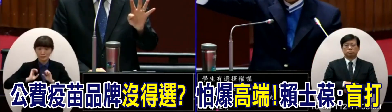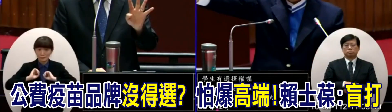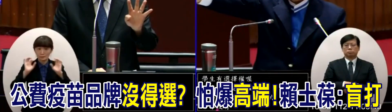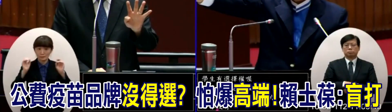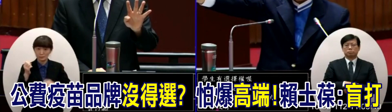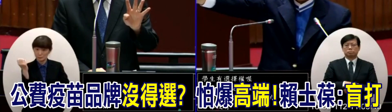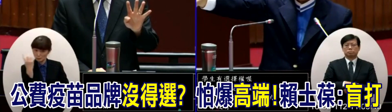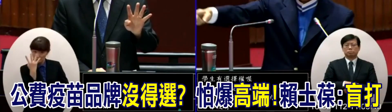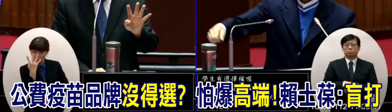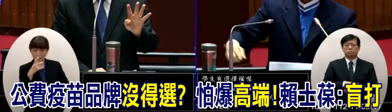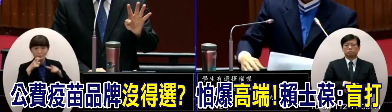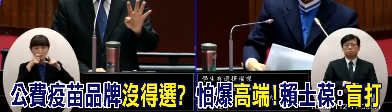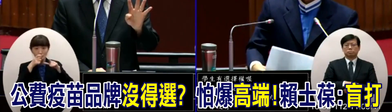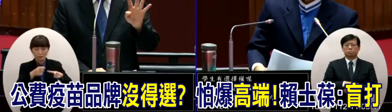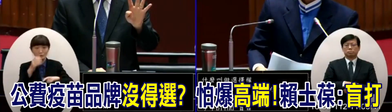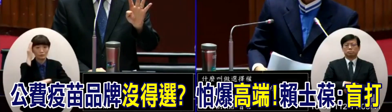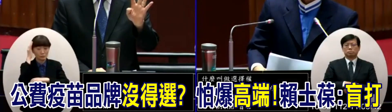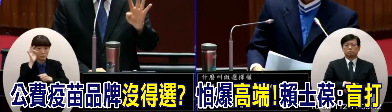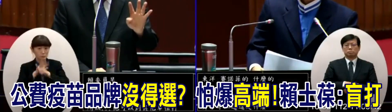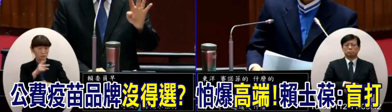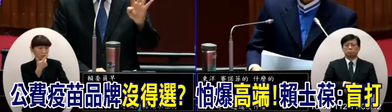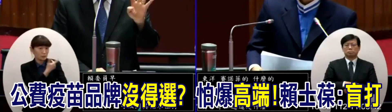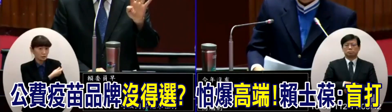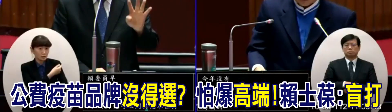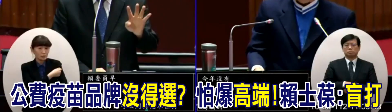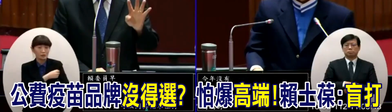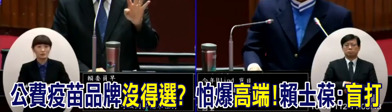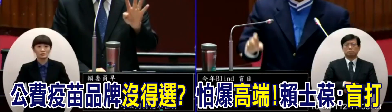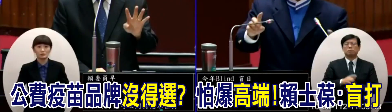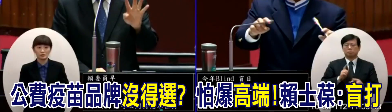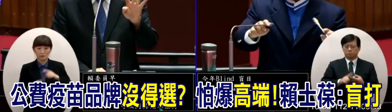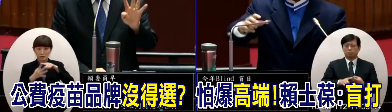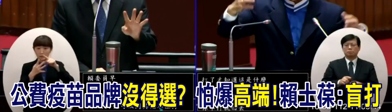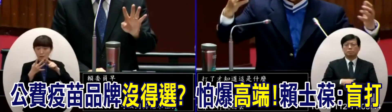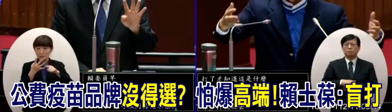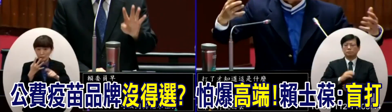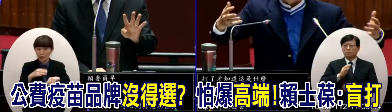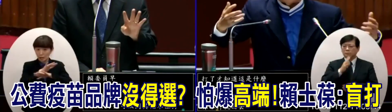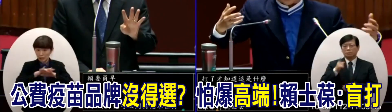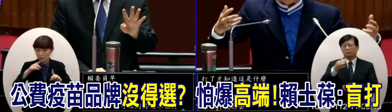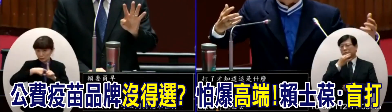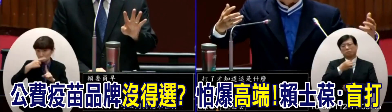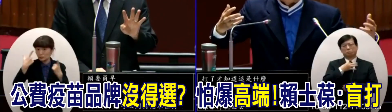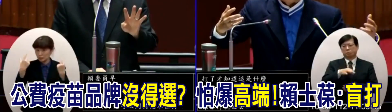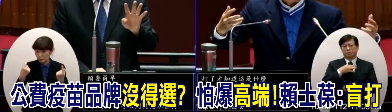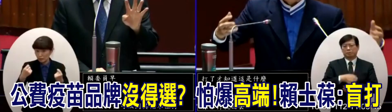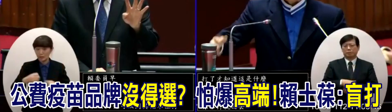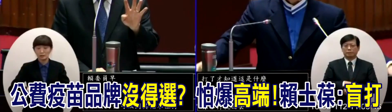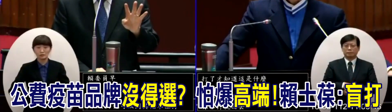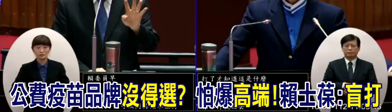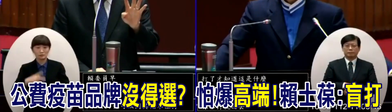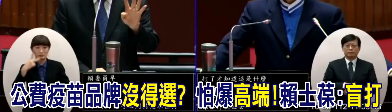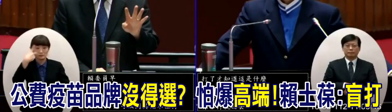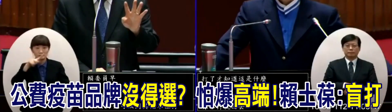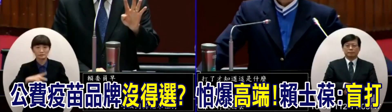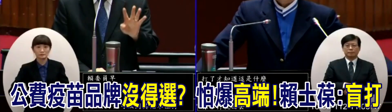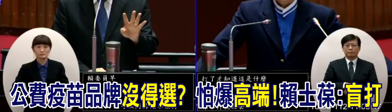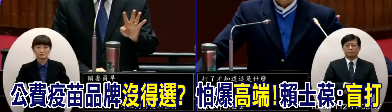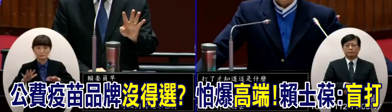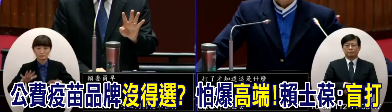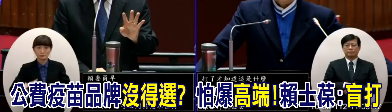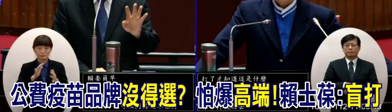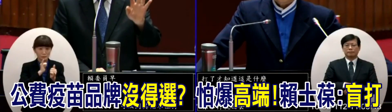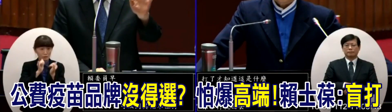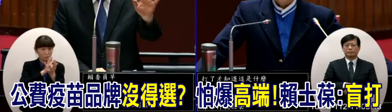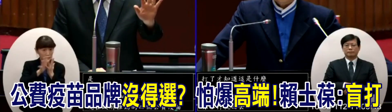四个公费的疫苗都是有相同的效价、相同的安全性，而且在集体接种的